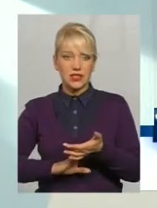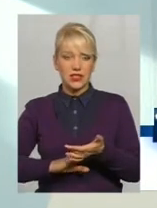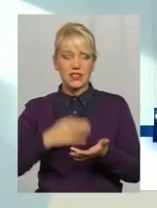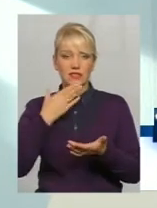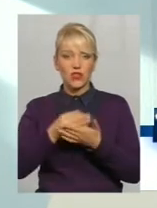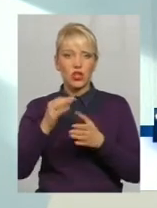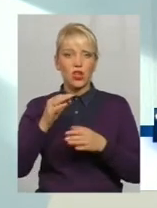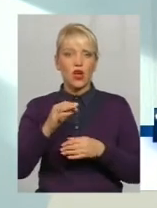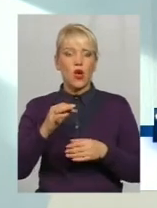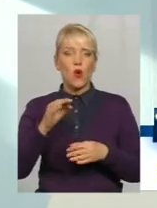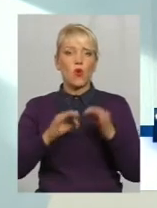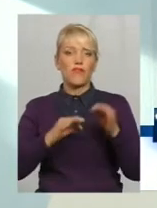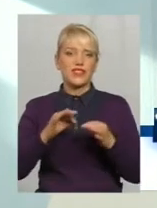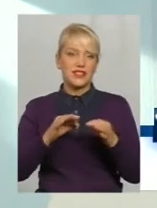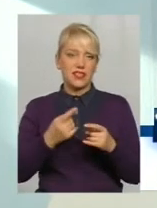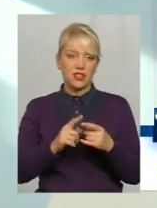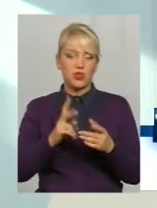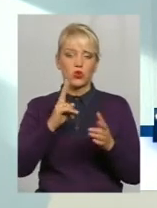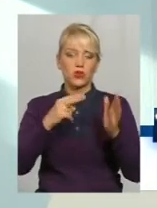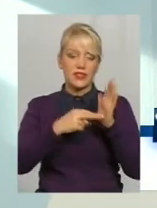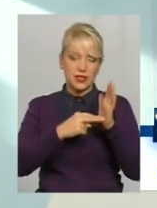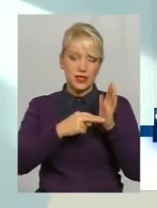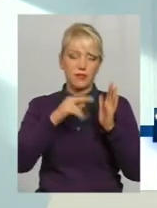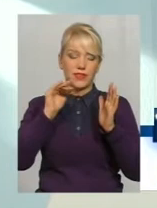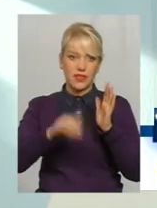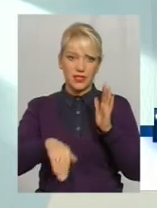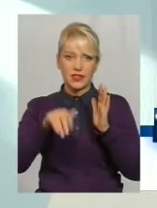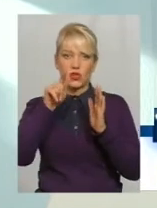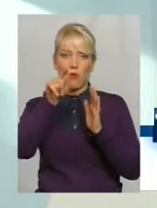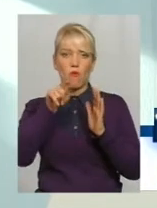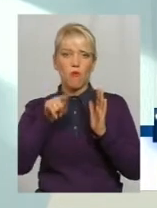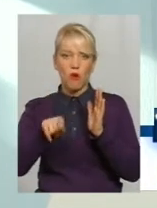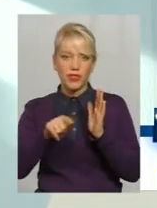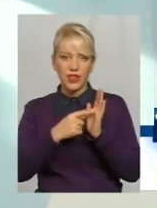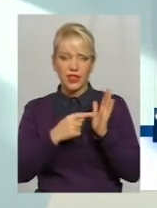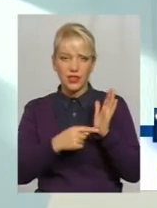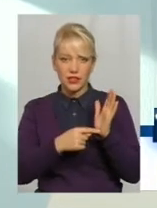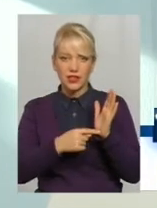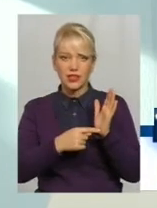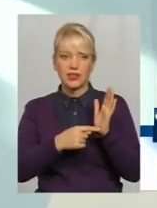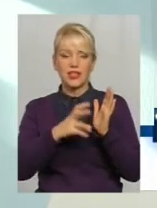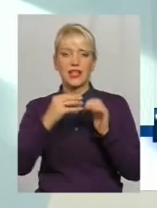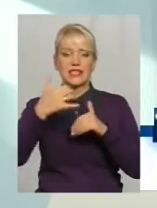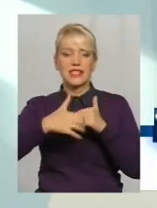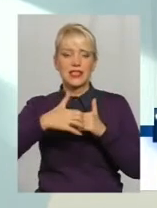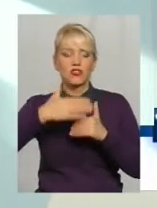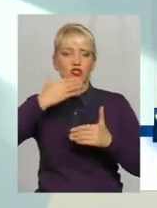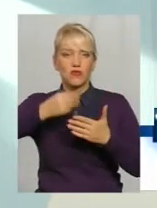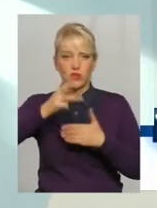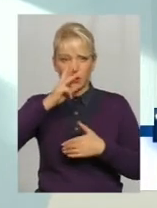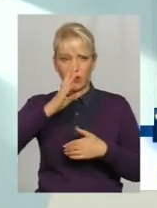той, хто має сьогодні 7 тисяч, поділити на 7 тисяч середня заробітна плата, буде мати коефіцієнт